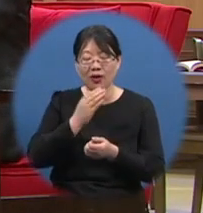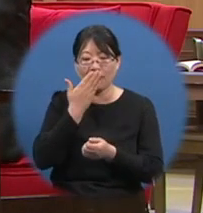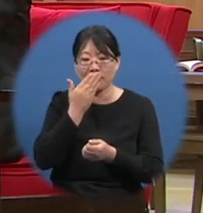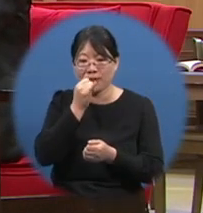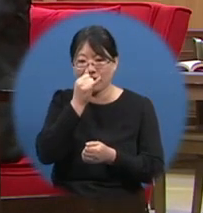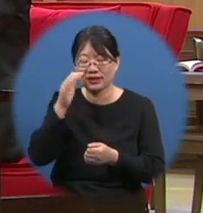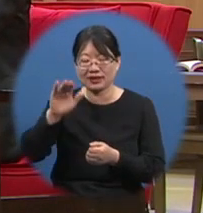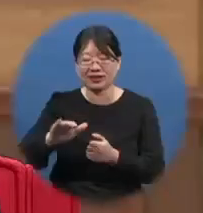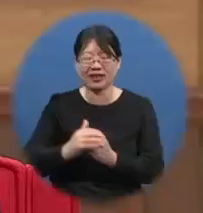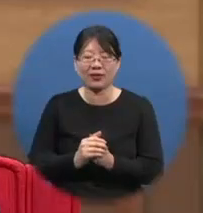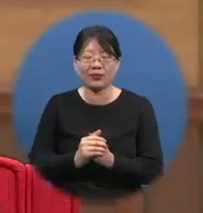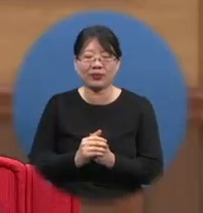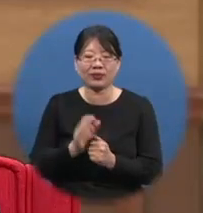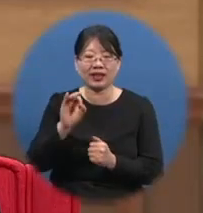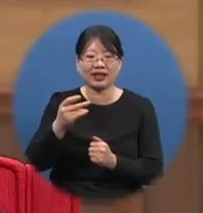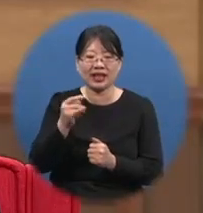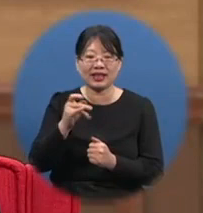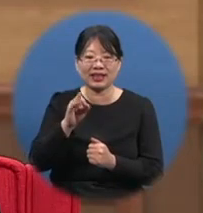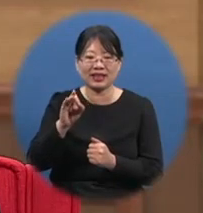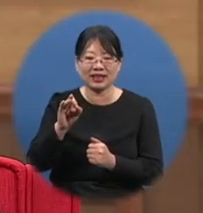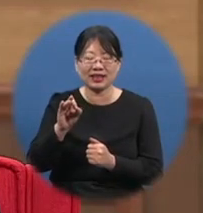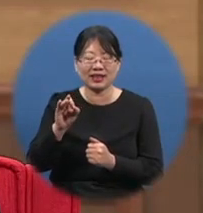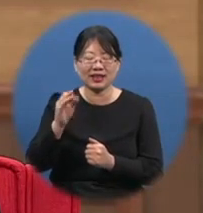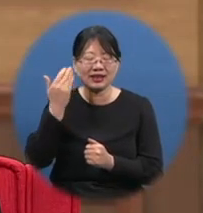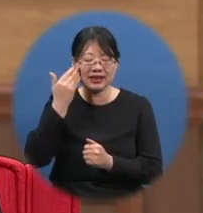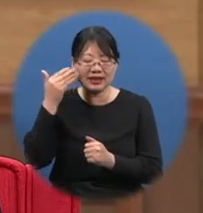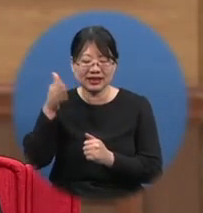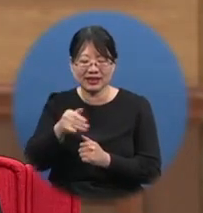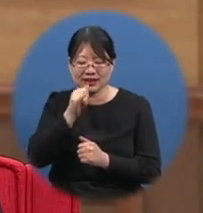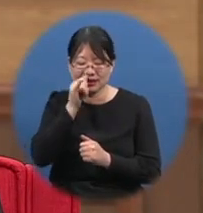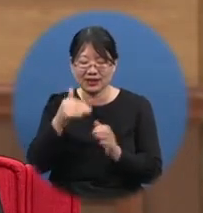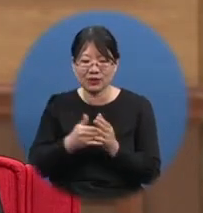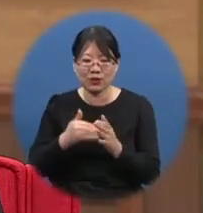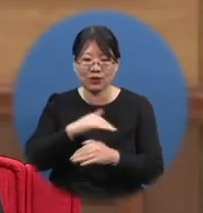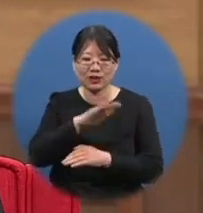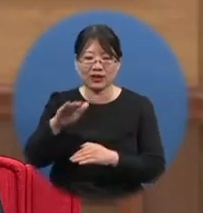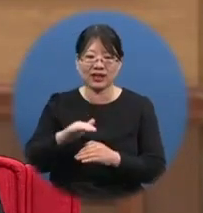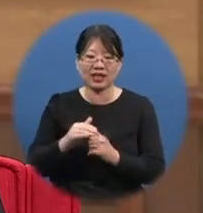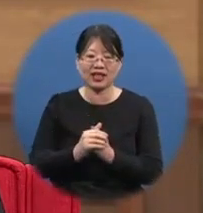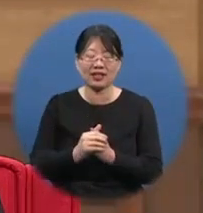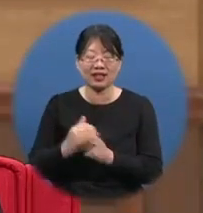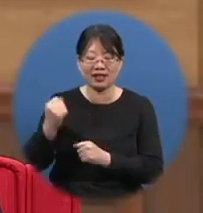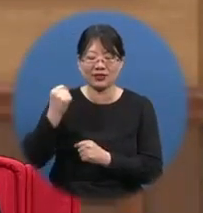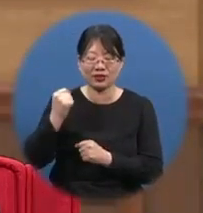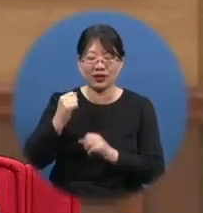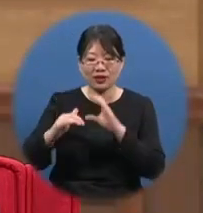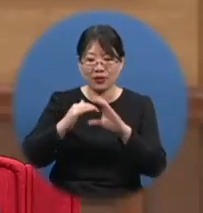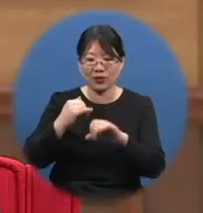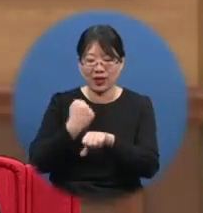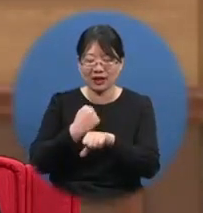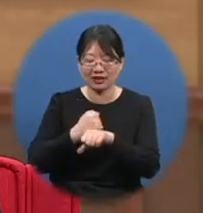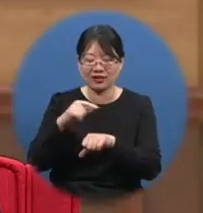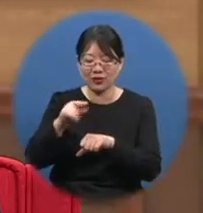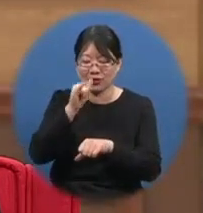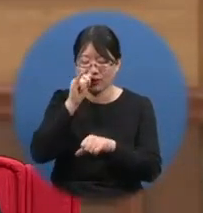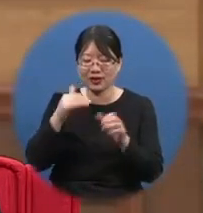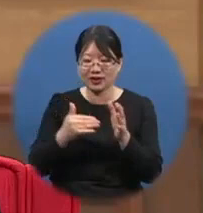있습니다만은 인텔리전스, 지식도 아니고 그 다음에 뭐 우리가 인터랙티브하게 소통하는 뭐 이런